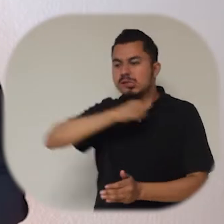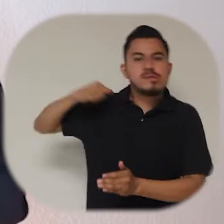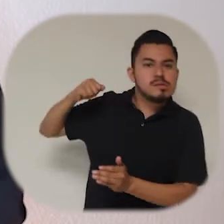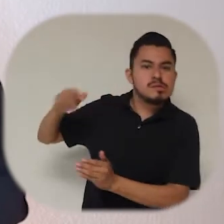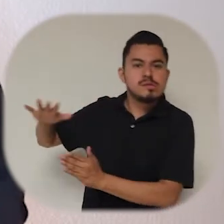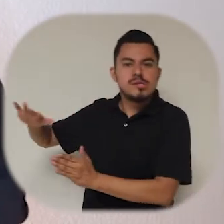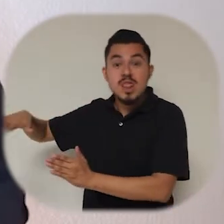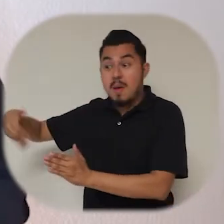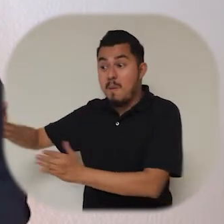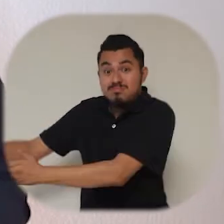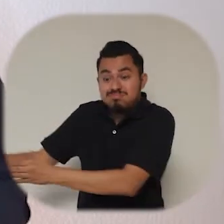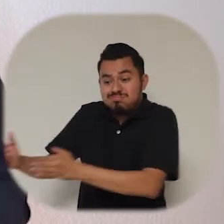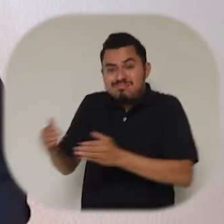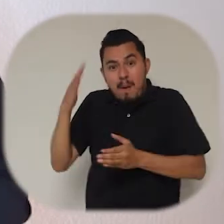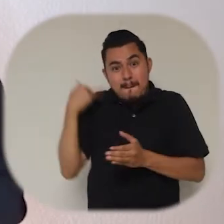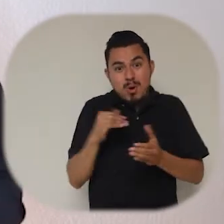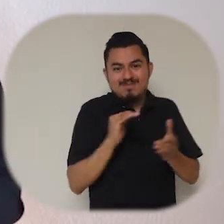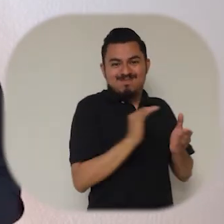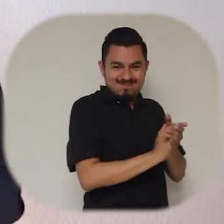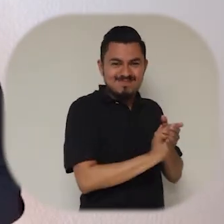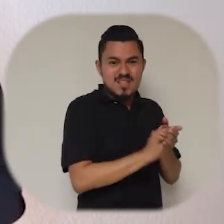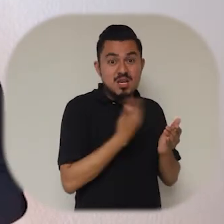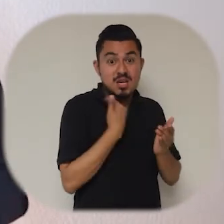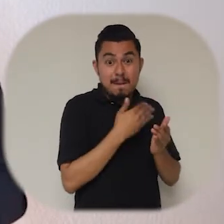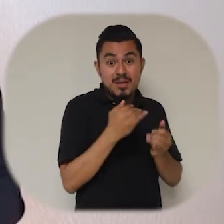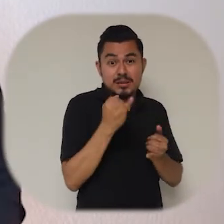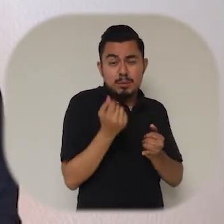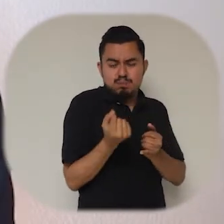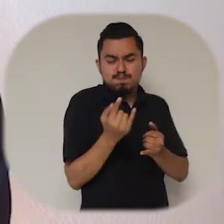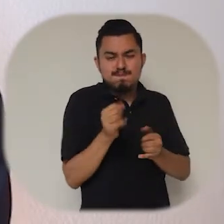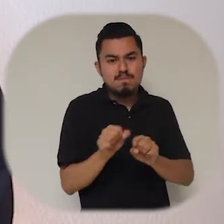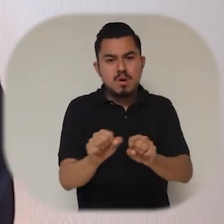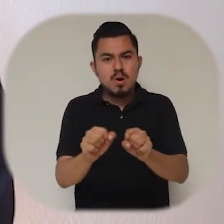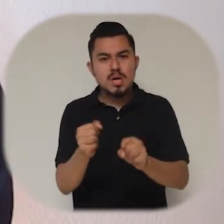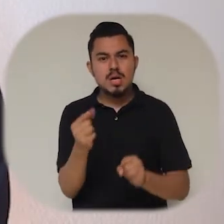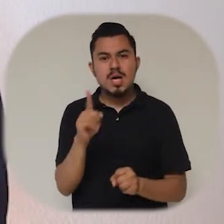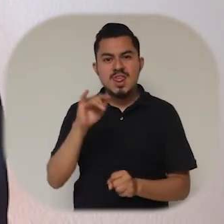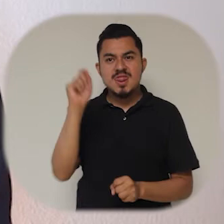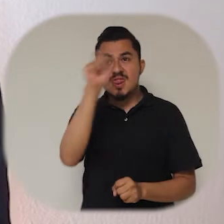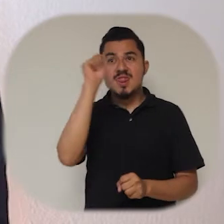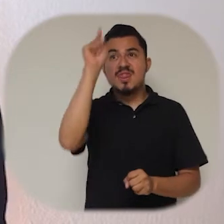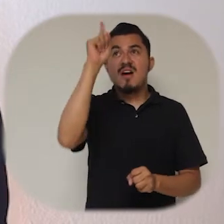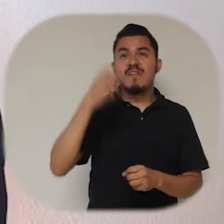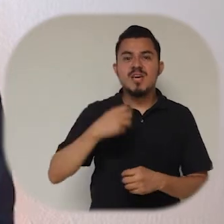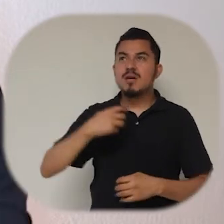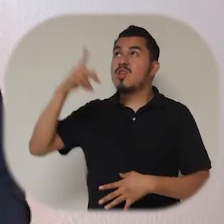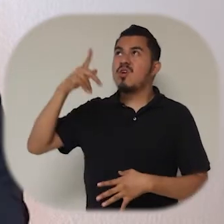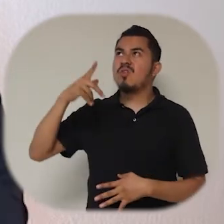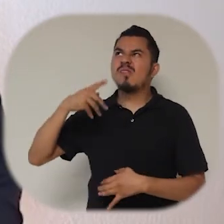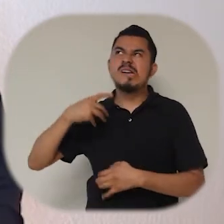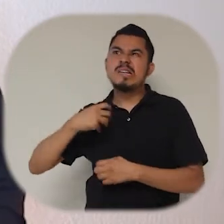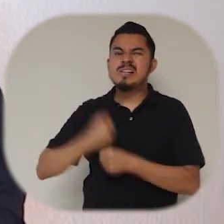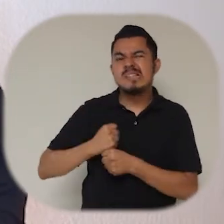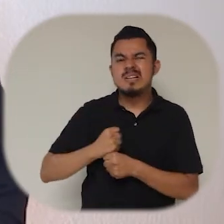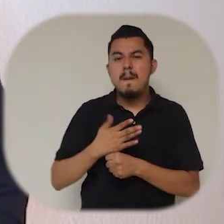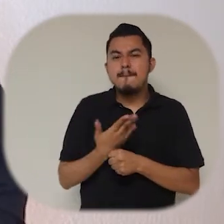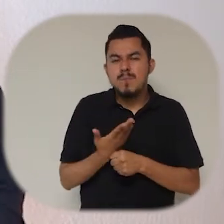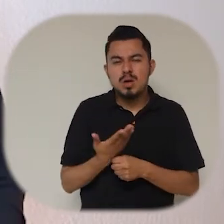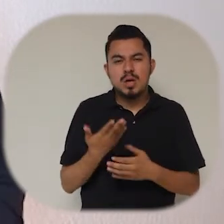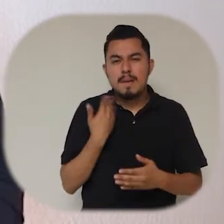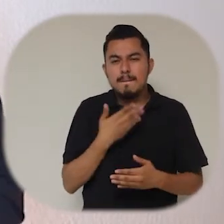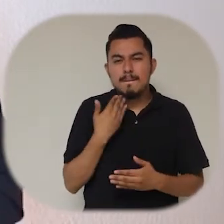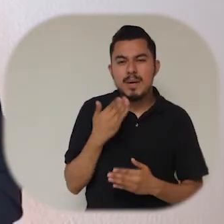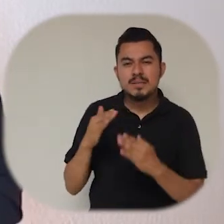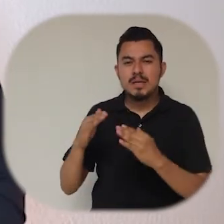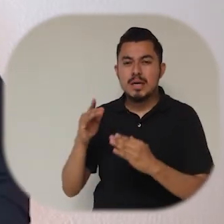동시에 이 하나님을 의지하지 않고 자기의 힘을 어떻게 확인하고 싶어서 또 인구 조사를 하는 하나님